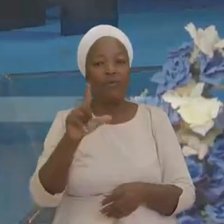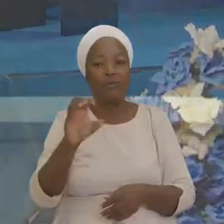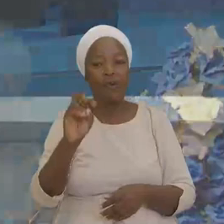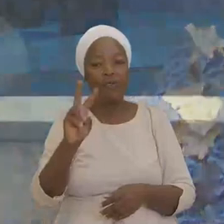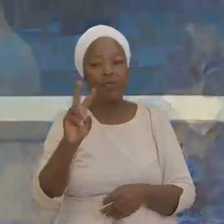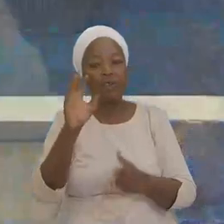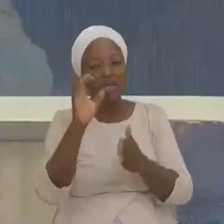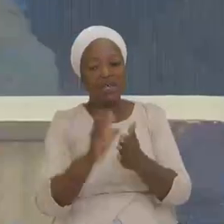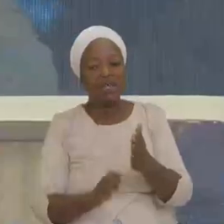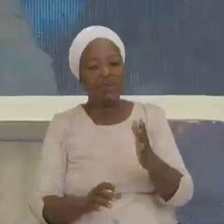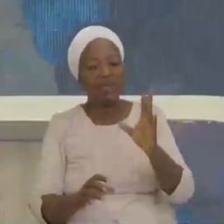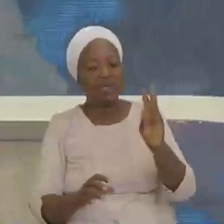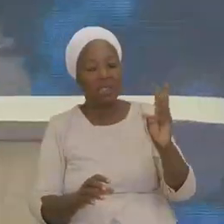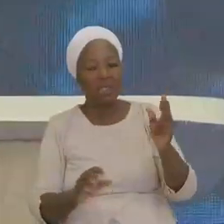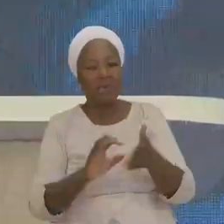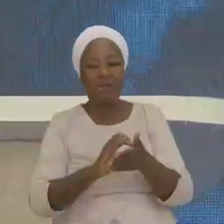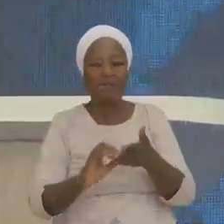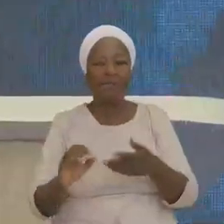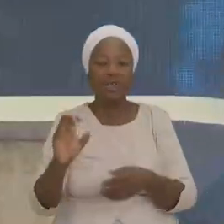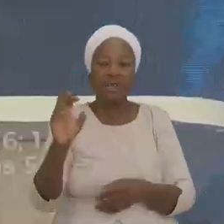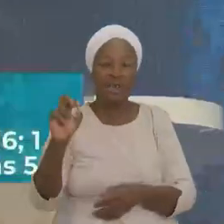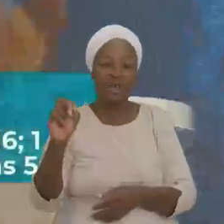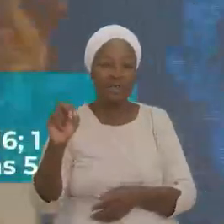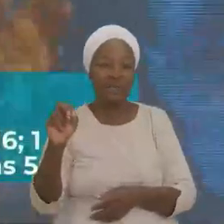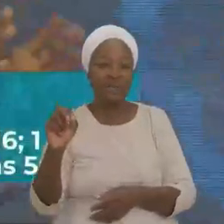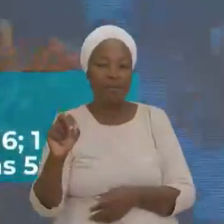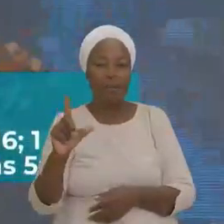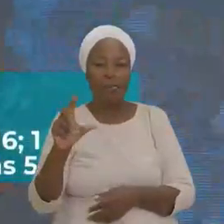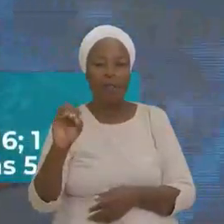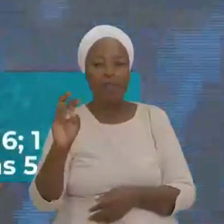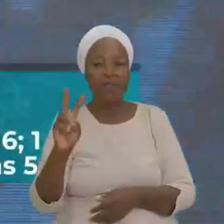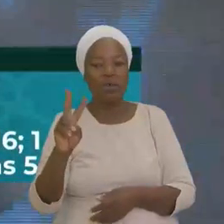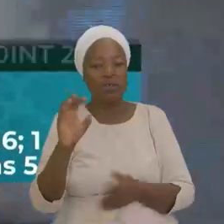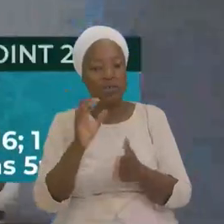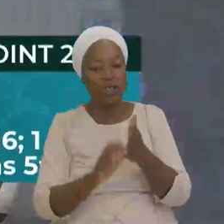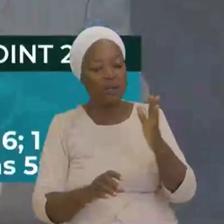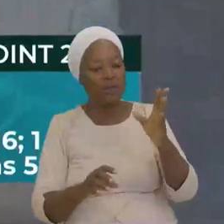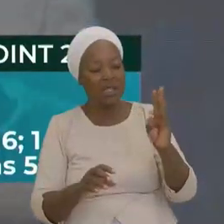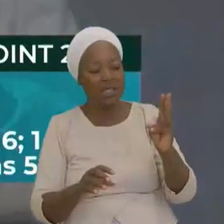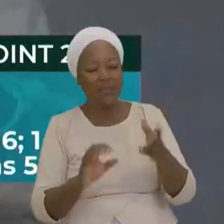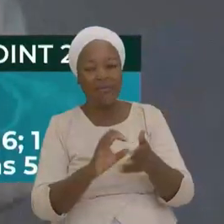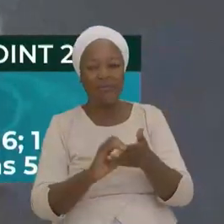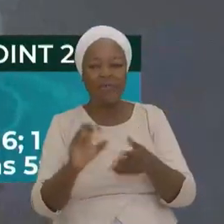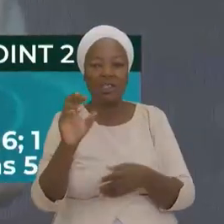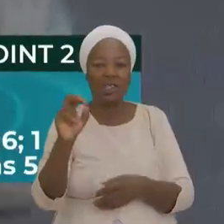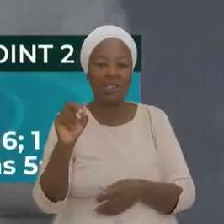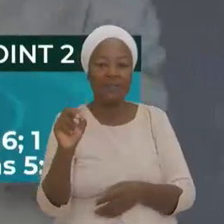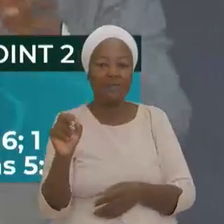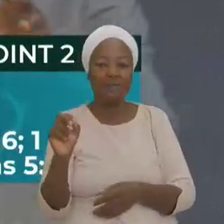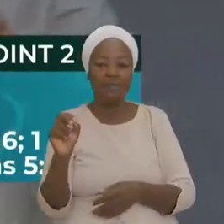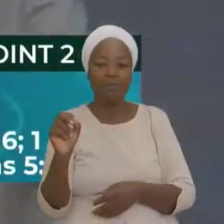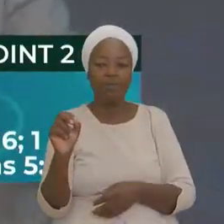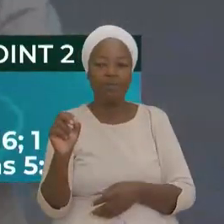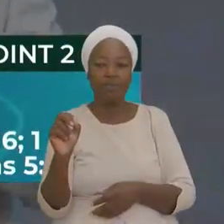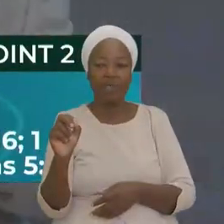Voyons Lévitique au chapitre 16, verset 30. En Lévitique,